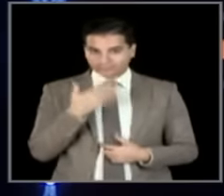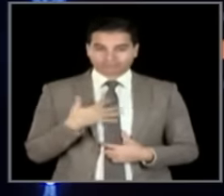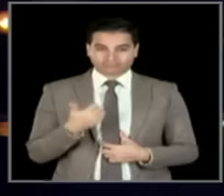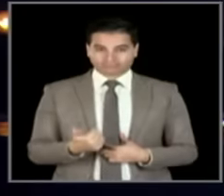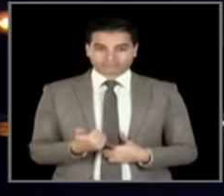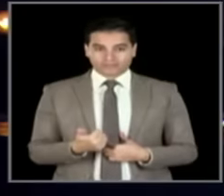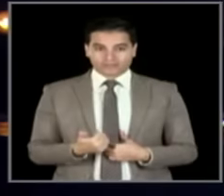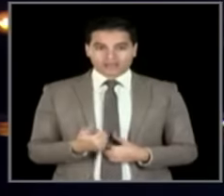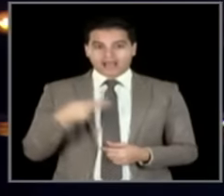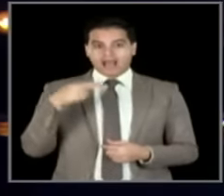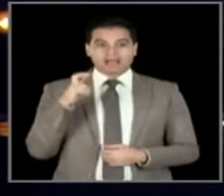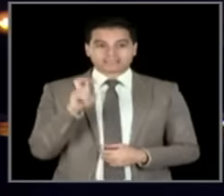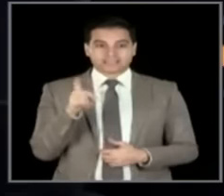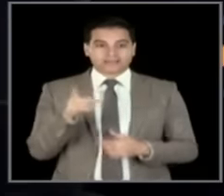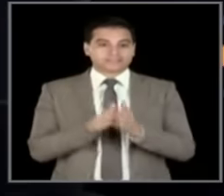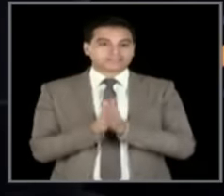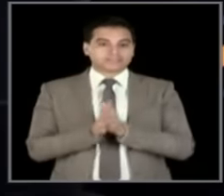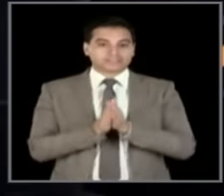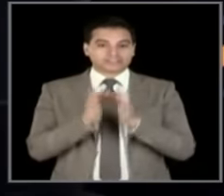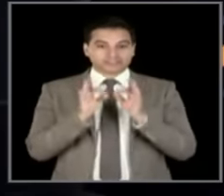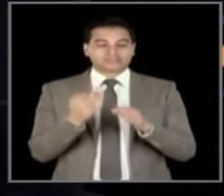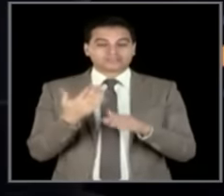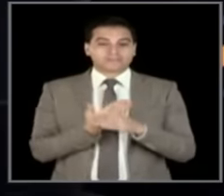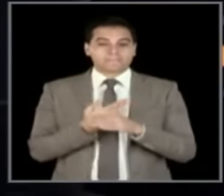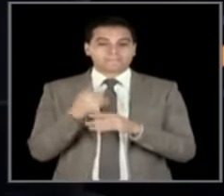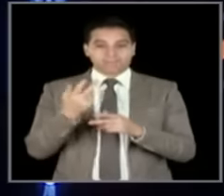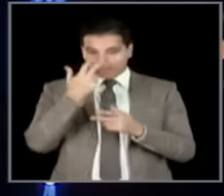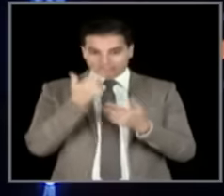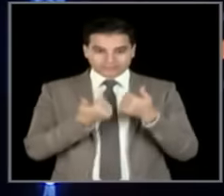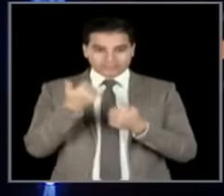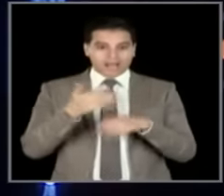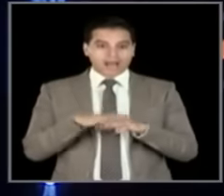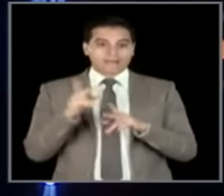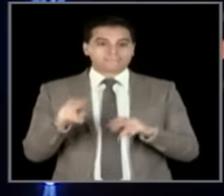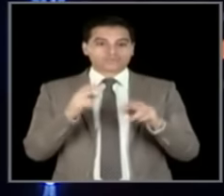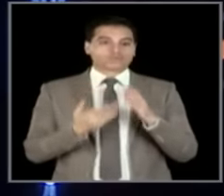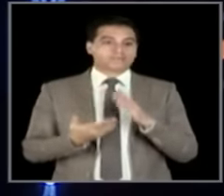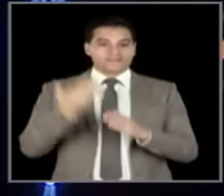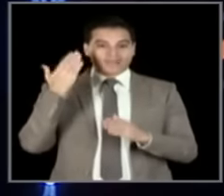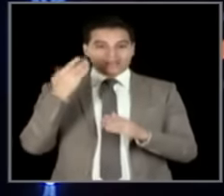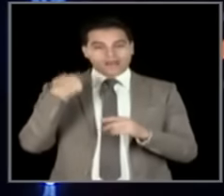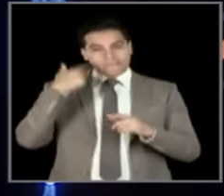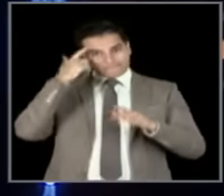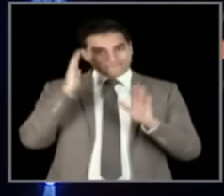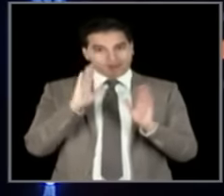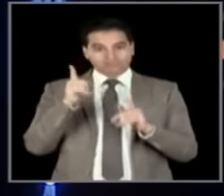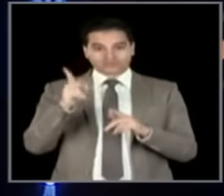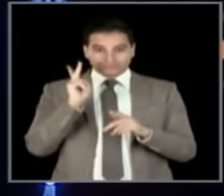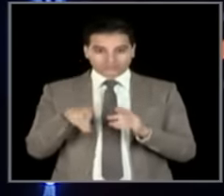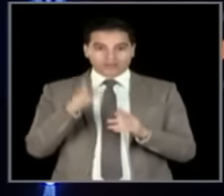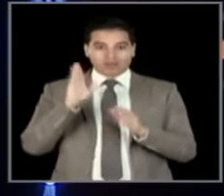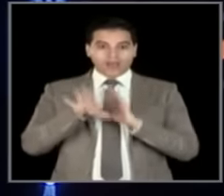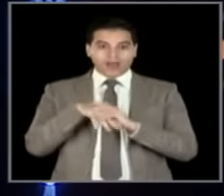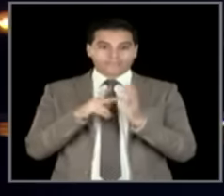الحمد لله. عزة ليها طار، لأن عزة كانت بتلعبكم الموسم اللي فات، معرفش بقى هتعرفي تاخدي طارك منهم ولا لأ. إن